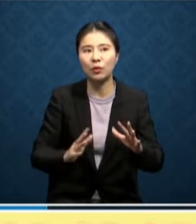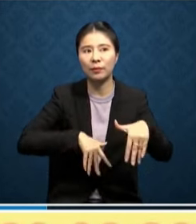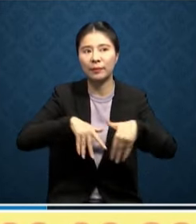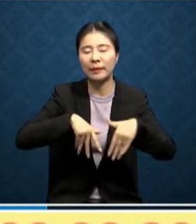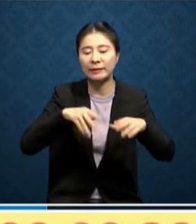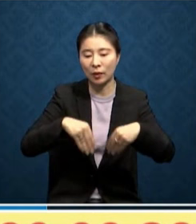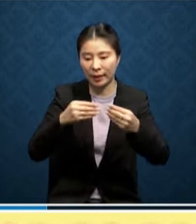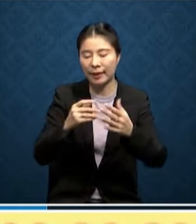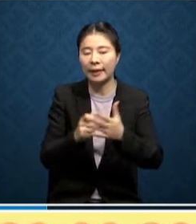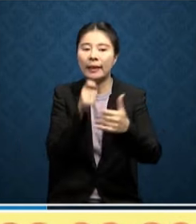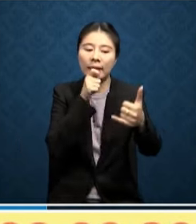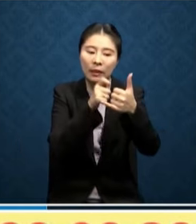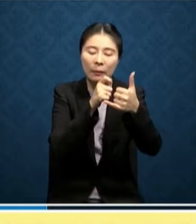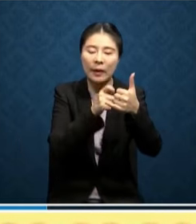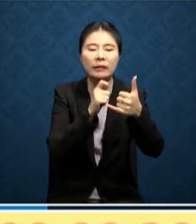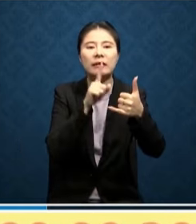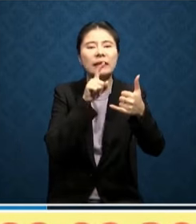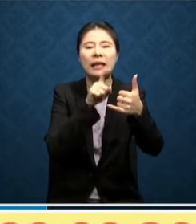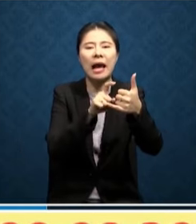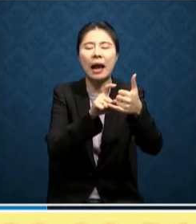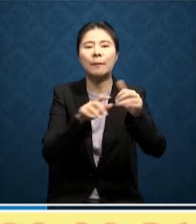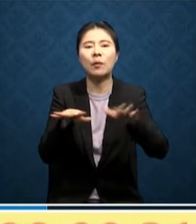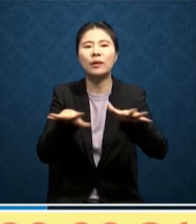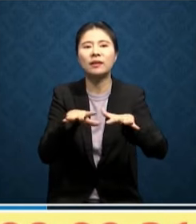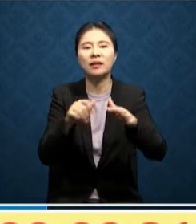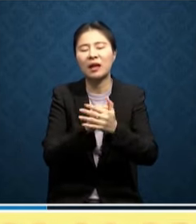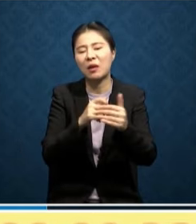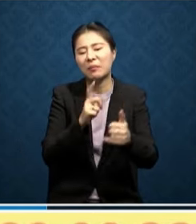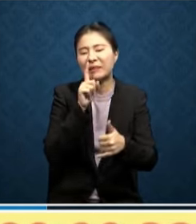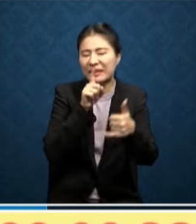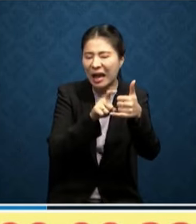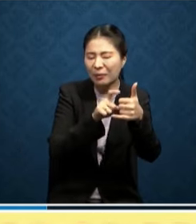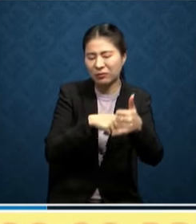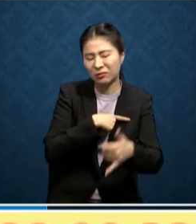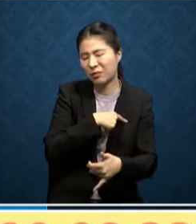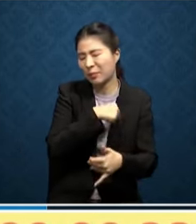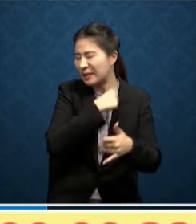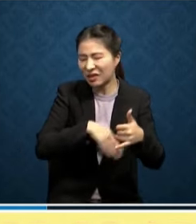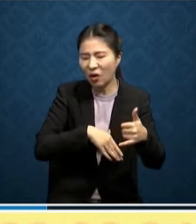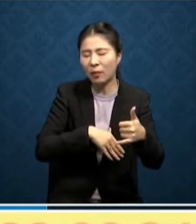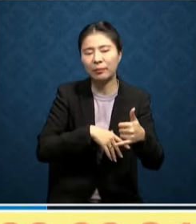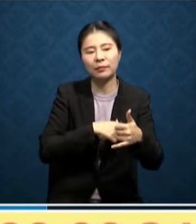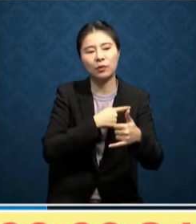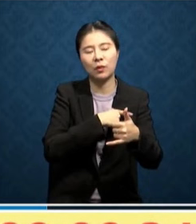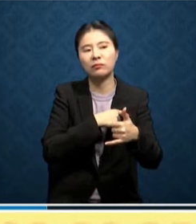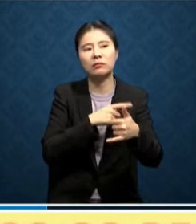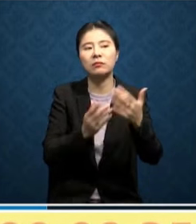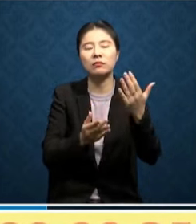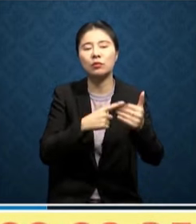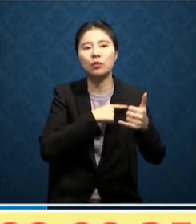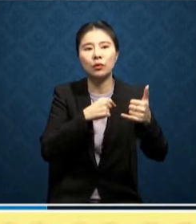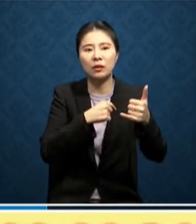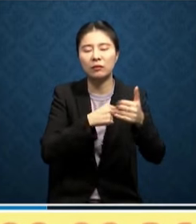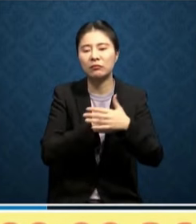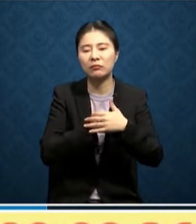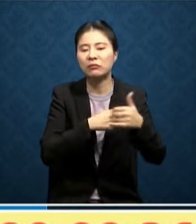ให้กับผู้มีอำนาจต่างๆได้ได้ตอบคำถามคำถามนั้นอาจจะถูกใจท่านบ้างไม่ถูกใจท่านบ้างนะครับแต่ว่าสิ่งสำคัญที่สุดก็คือเราไม่ใช่ลูกน้อง